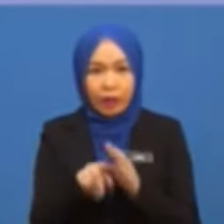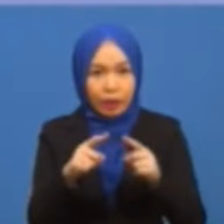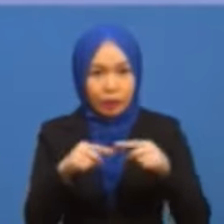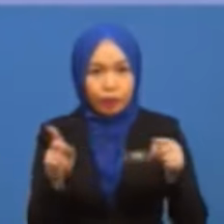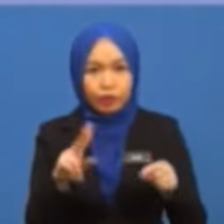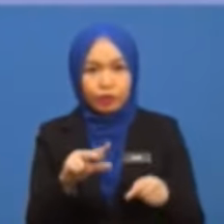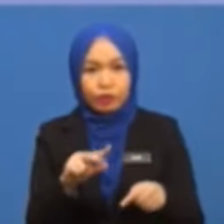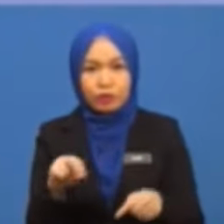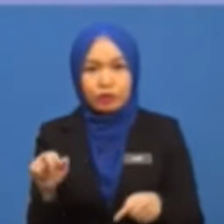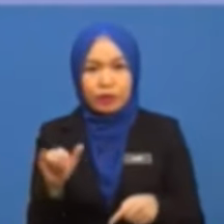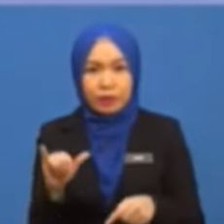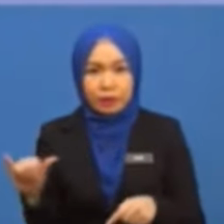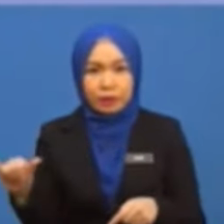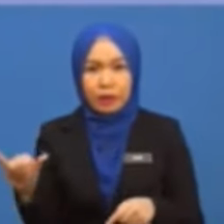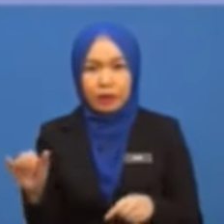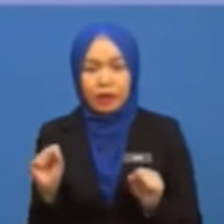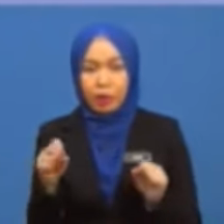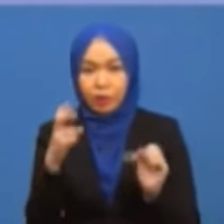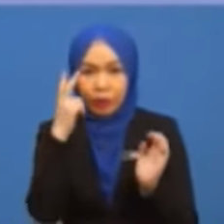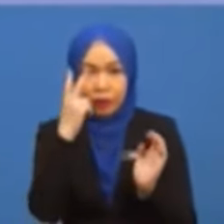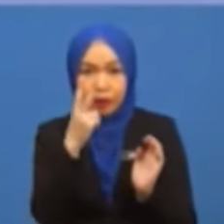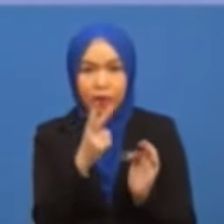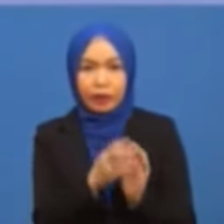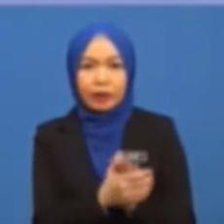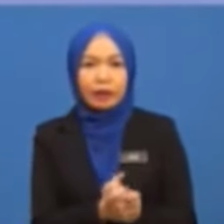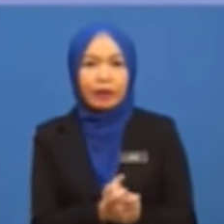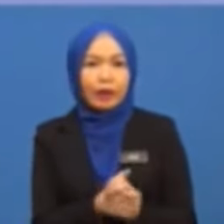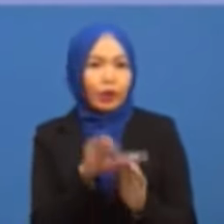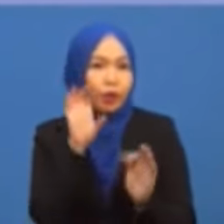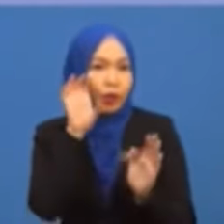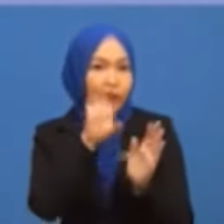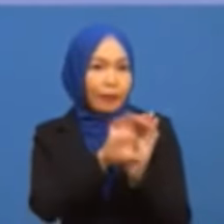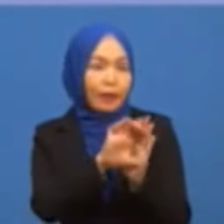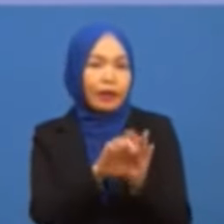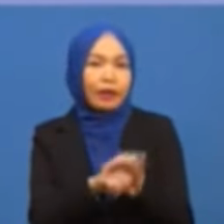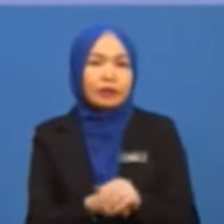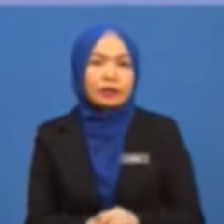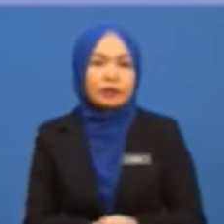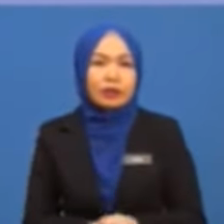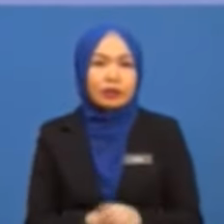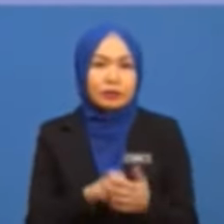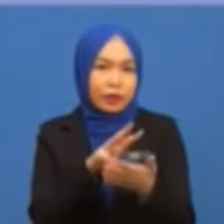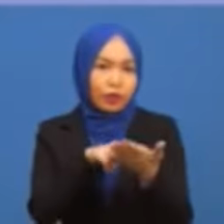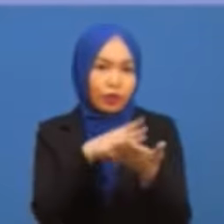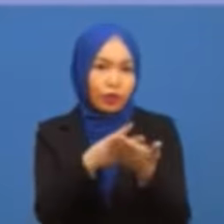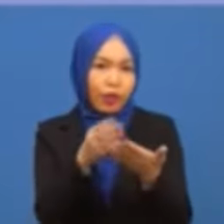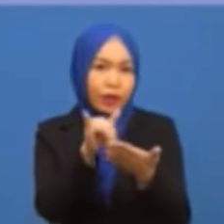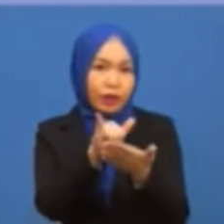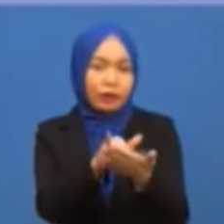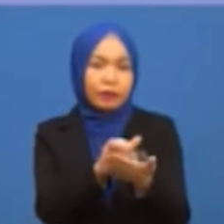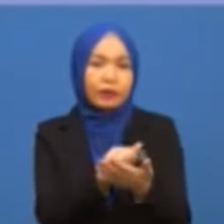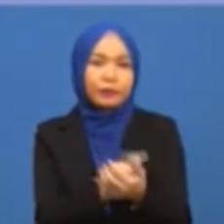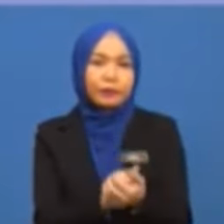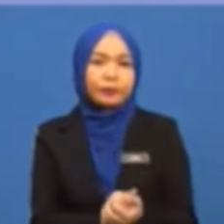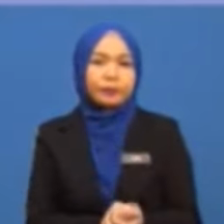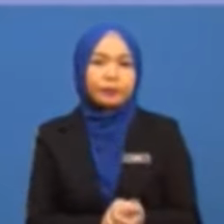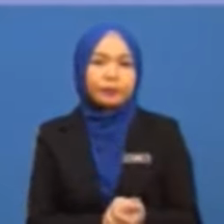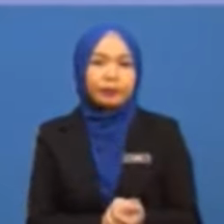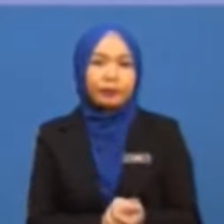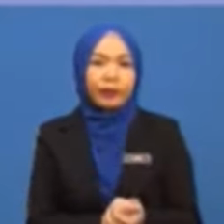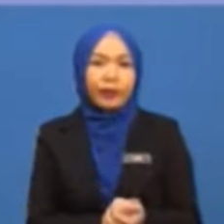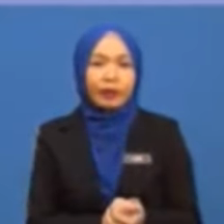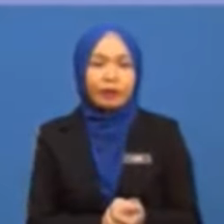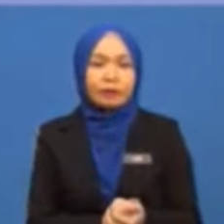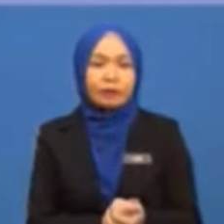1. Kepekatan ion hidrogen 0.01 mol per desimeter padu,